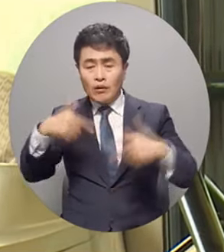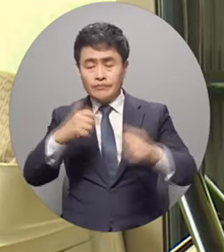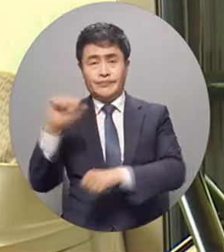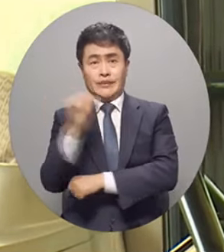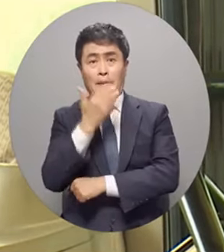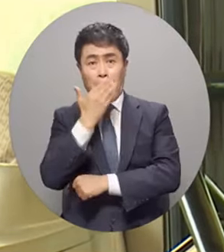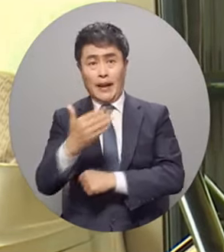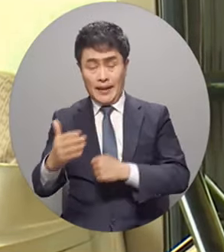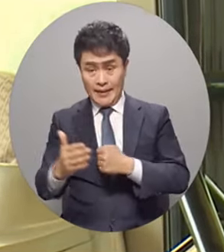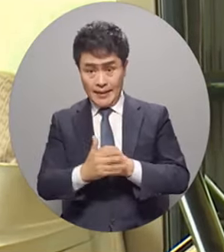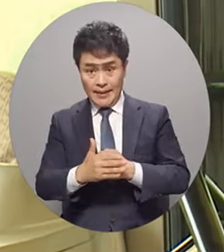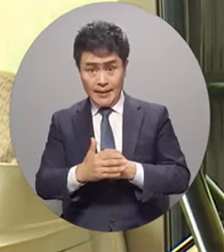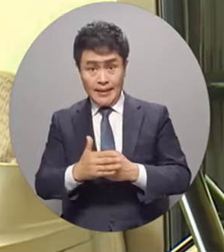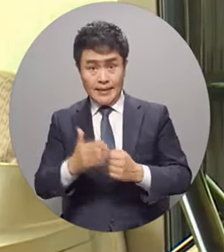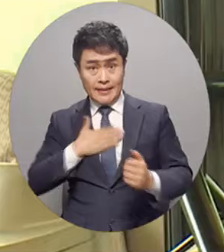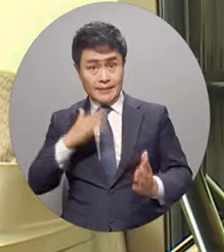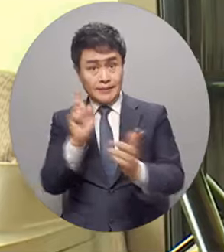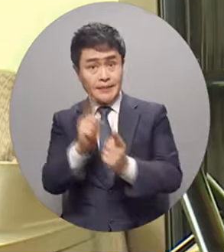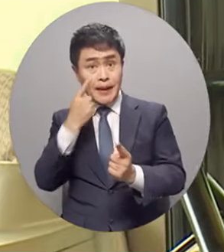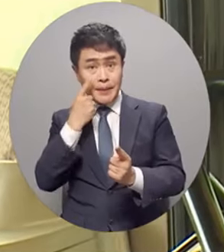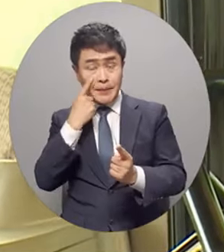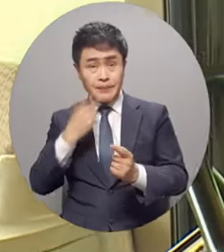있는데요. 제가 직접 한번 해보겠습니다.